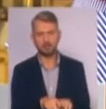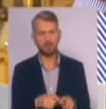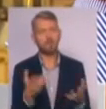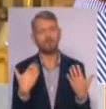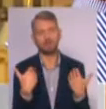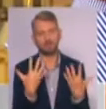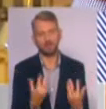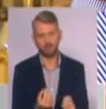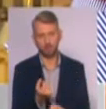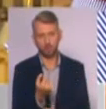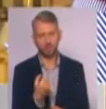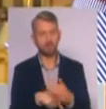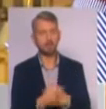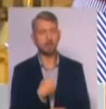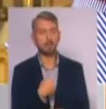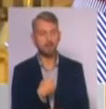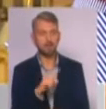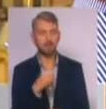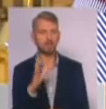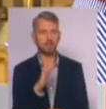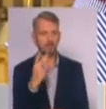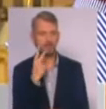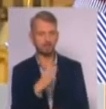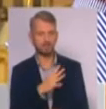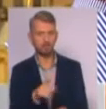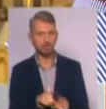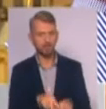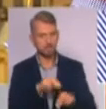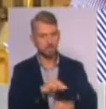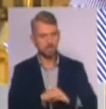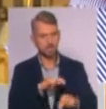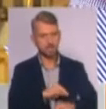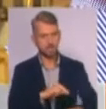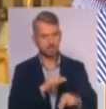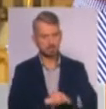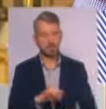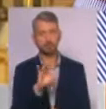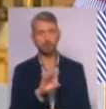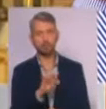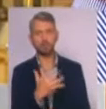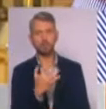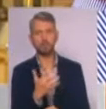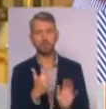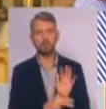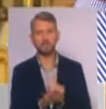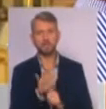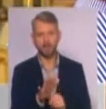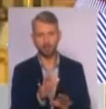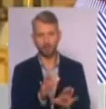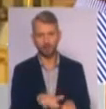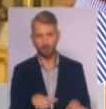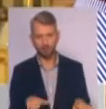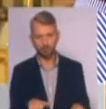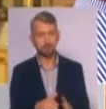вихідний трошки, тому що для мене 1 вересня завжди був такий праця. Стосовно 585-го садочку,